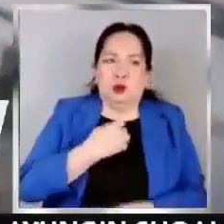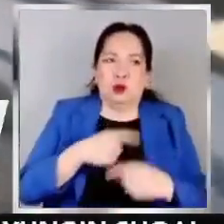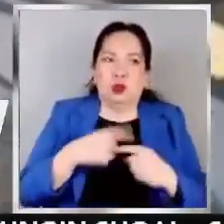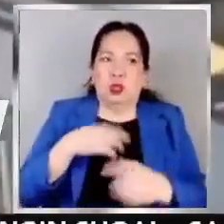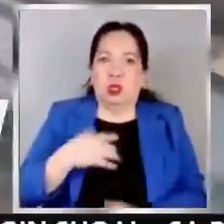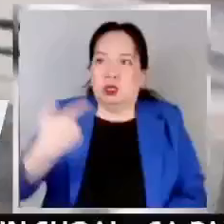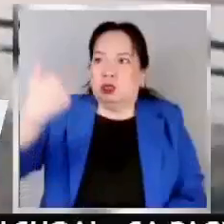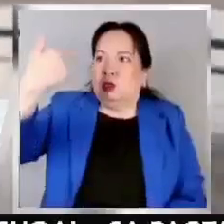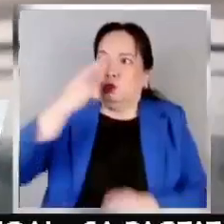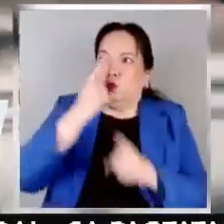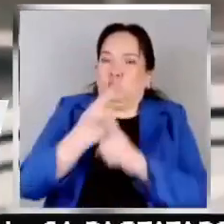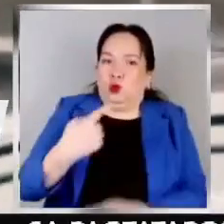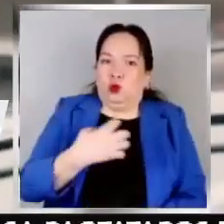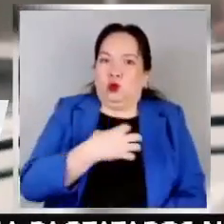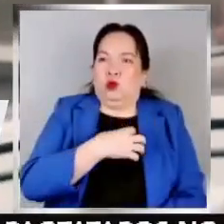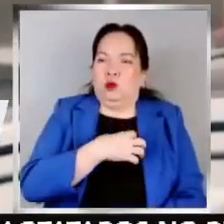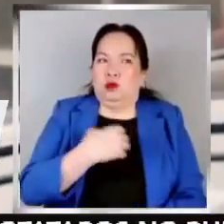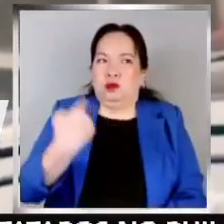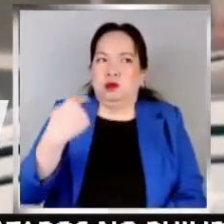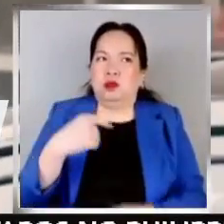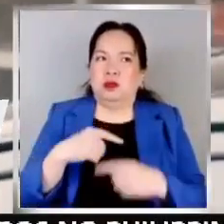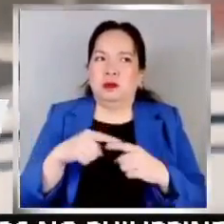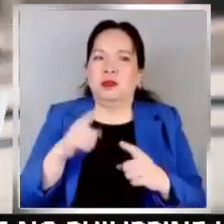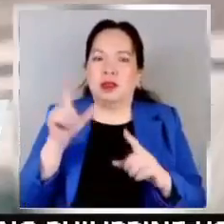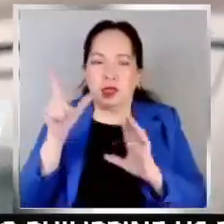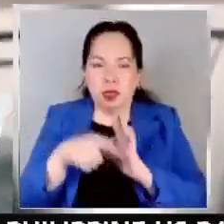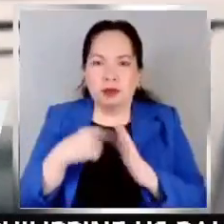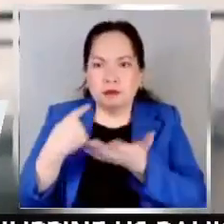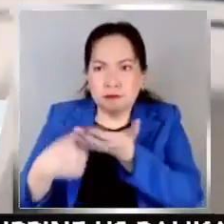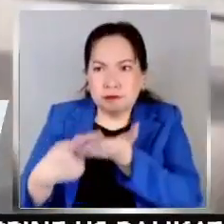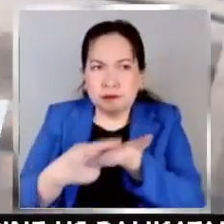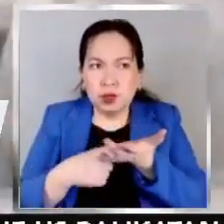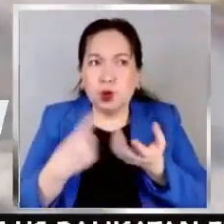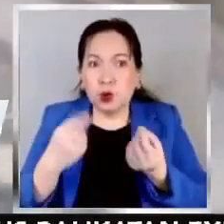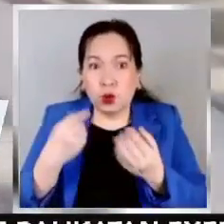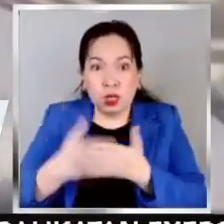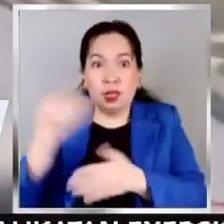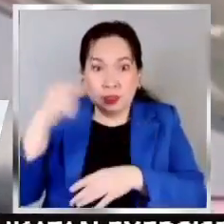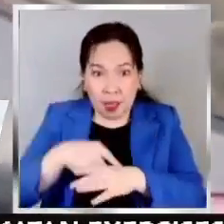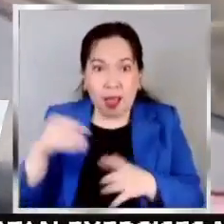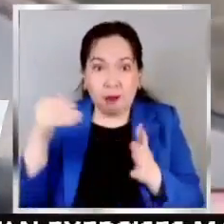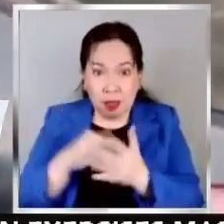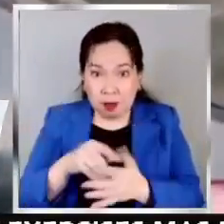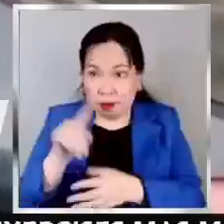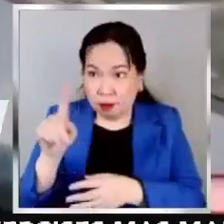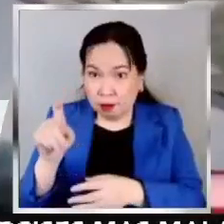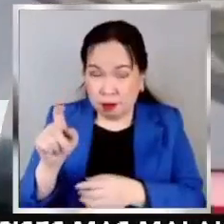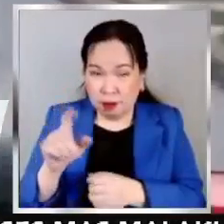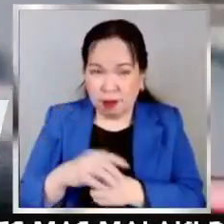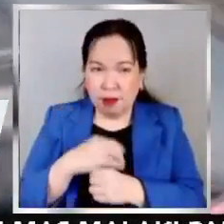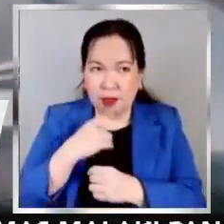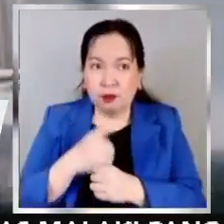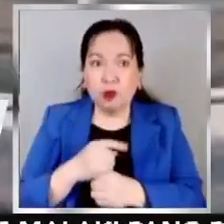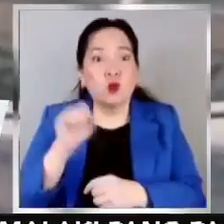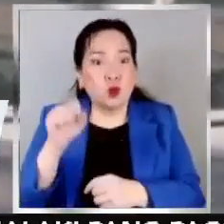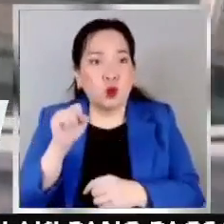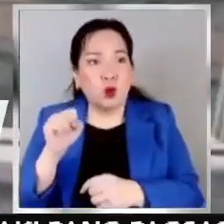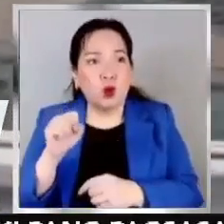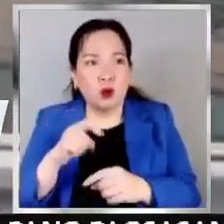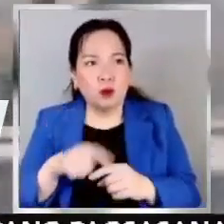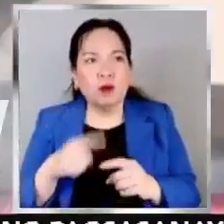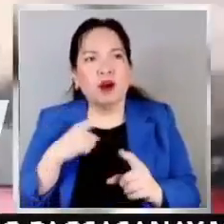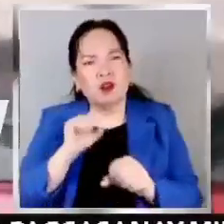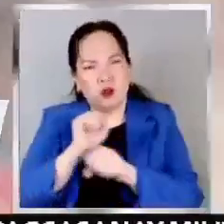baril. Gayunman, nang mapag-usapan kung gagawa pa ba sila ng ganong klaseng prank, oo raw, dahil hanap buhay daw nila